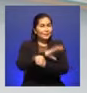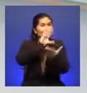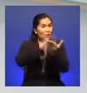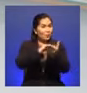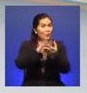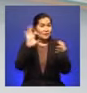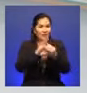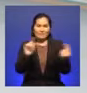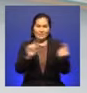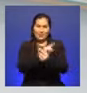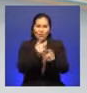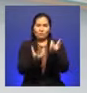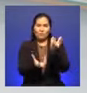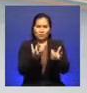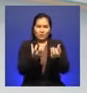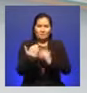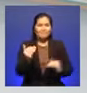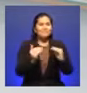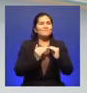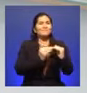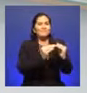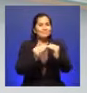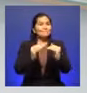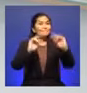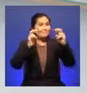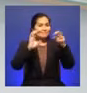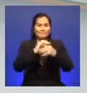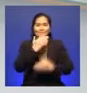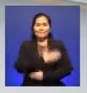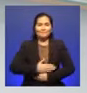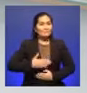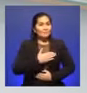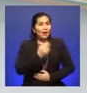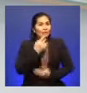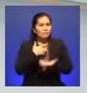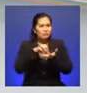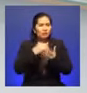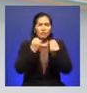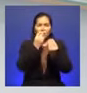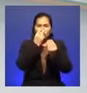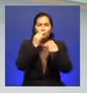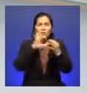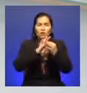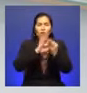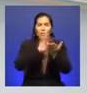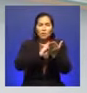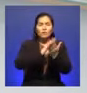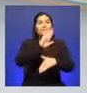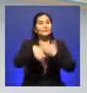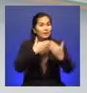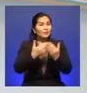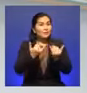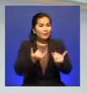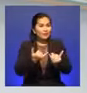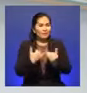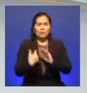ความเป็นธรรมทางสังคมแล้วก็สุขภาพนะคะที่ได้มีการนำเสนอทั้งสถานการณ์ในภาพรวมจนไปถึงตัวอย่าง